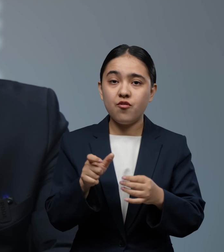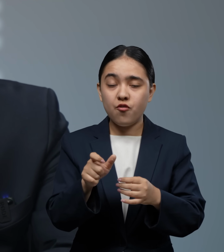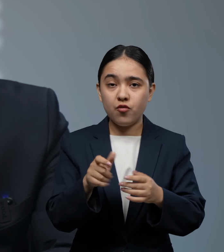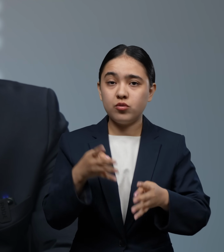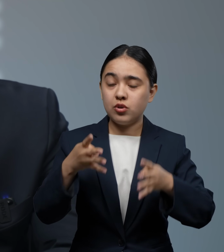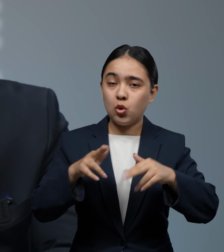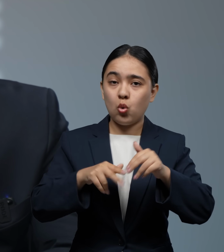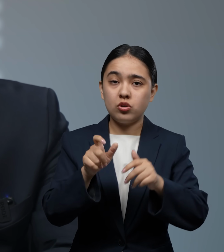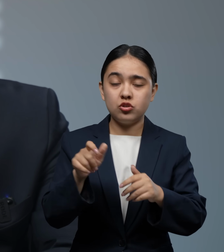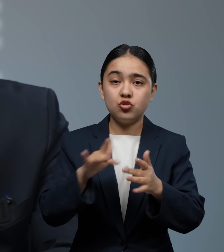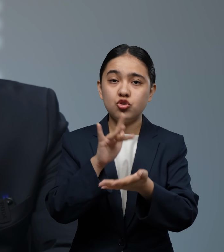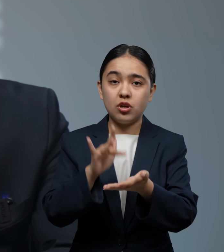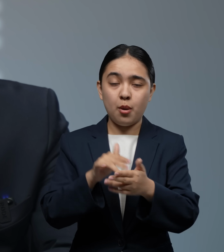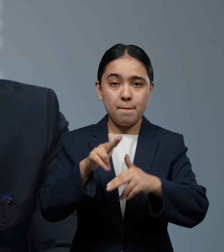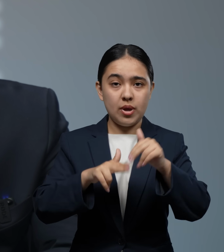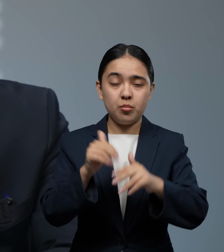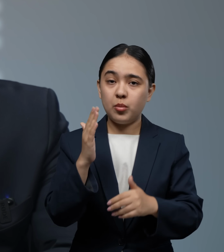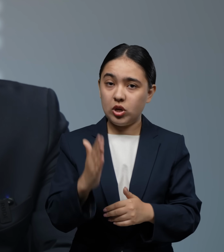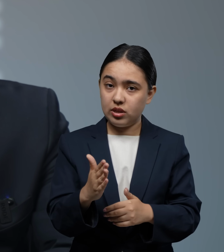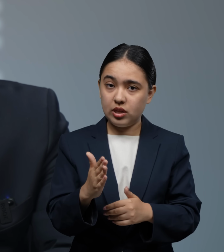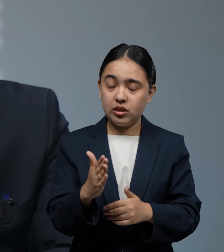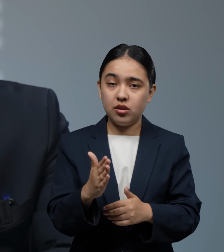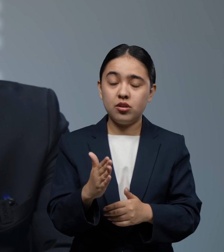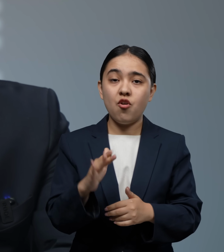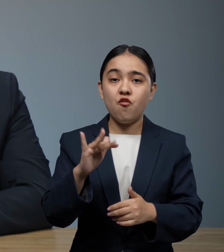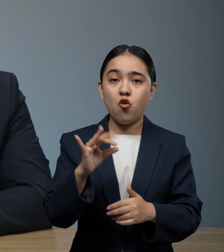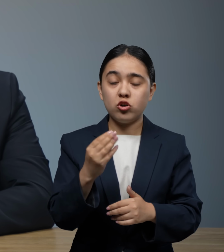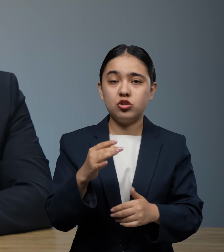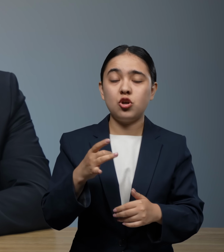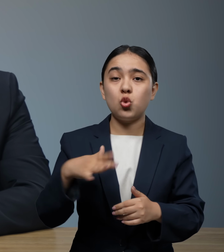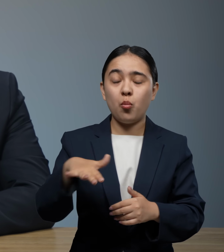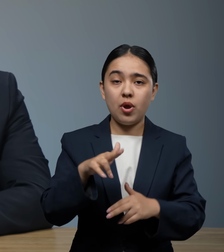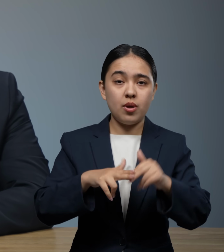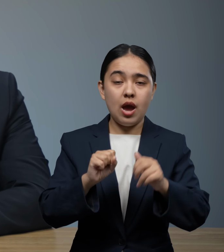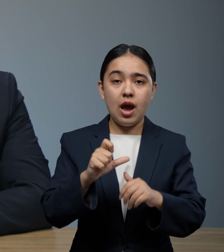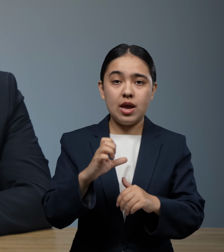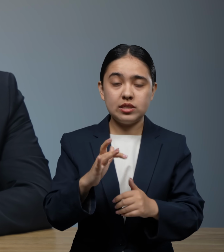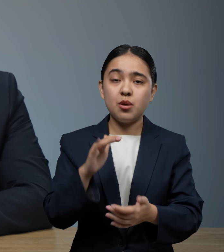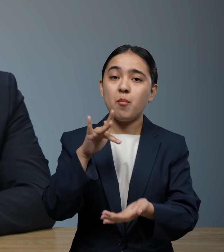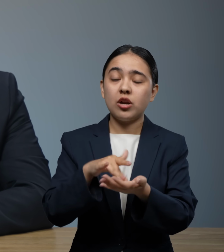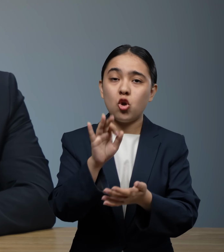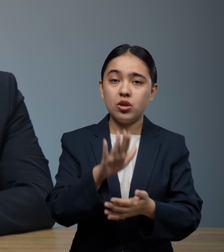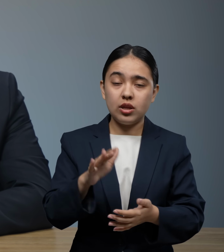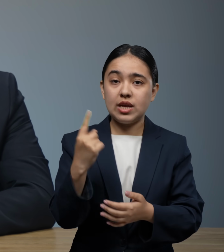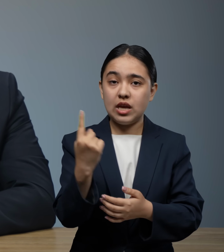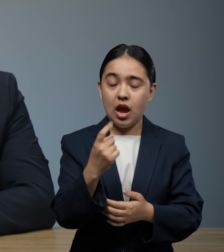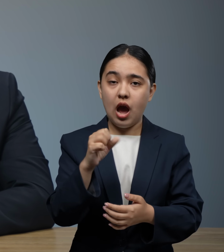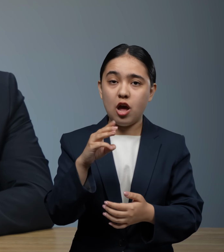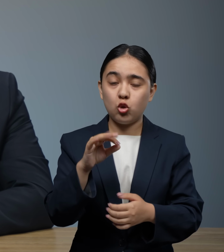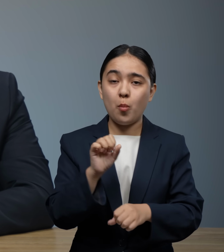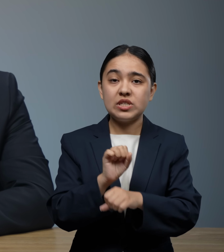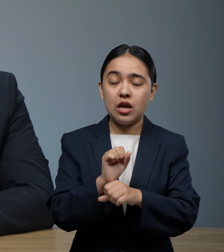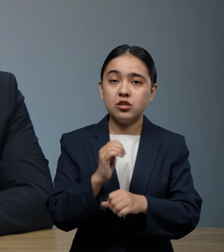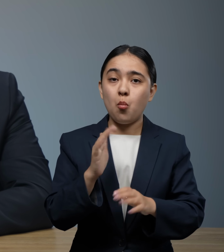zarur infratuzilma va quruvchilar shaharchasi barpo etiladi. Forish tumanida barpo etiladigan AES Markaziy Osiyodagi